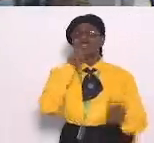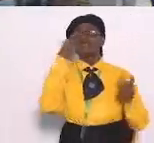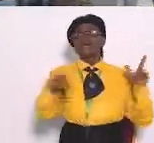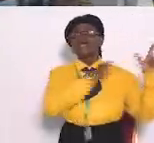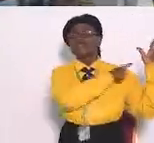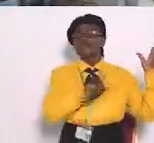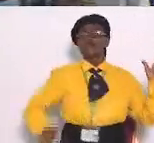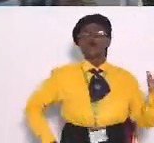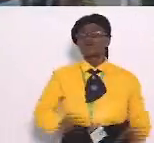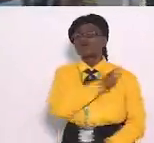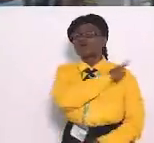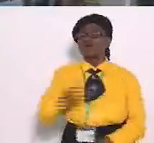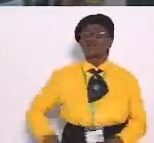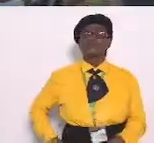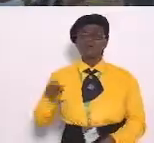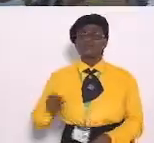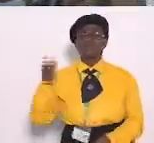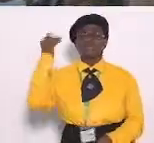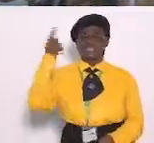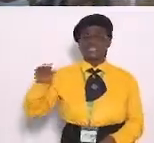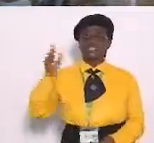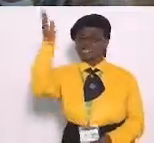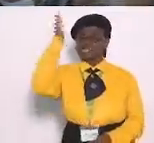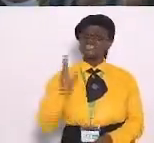seigneurs l'Ancien des